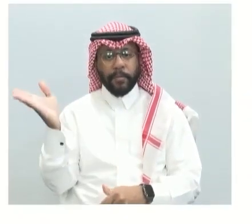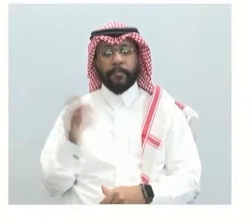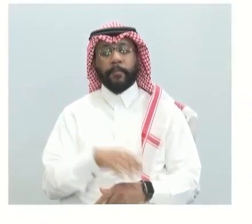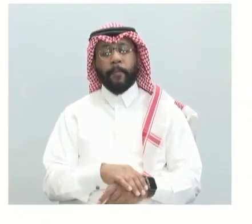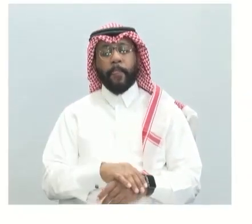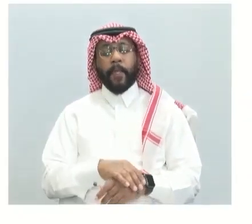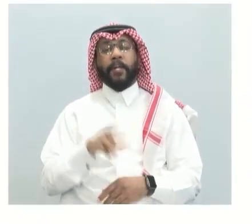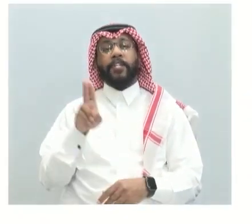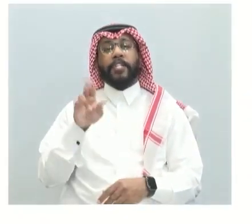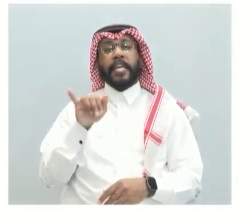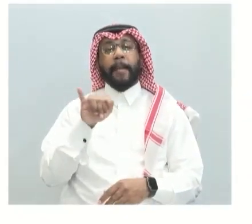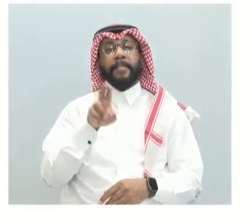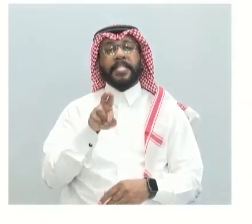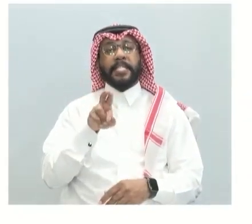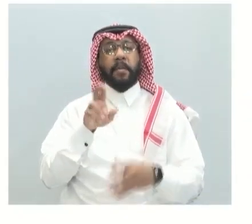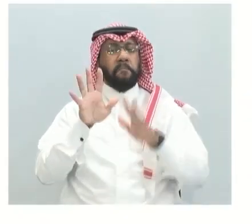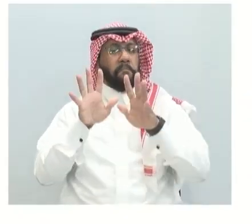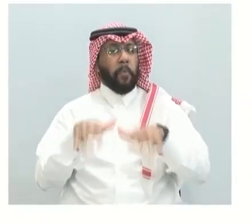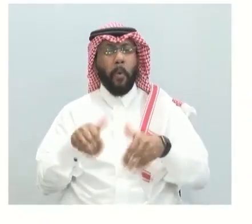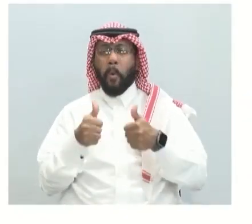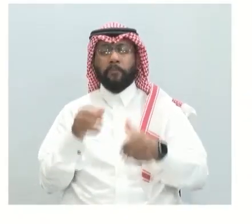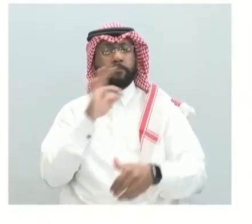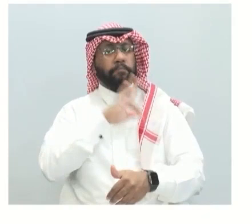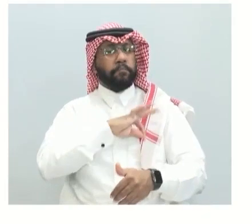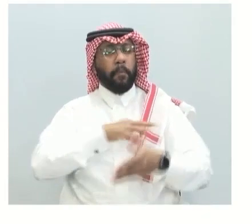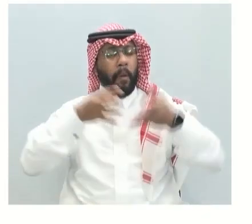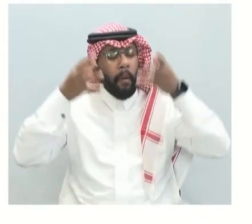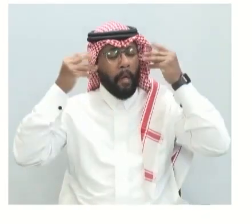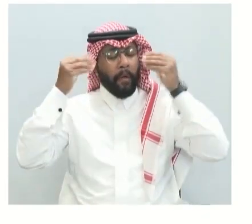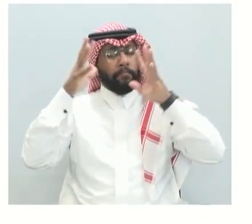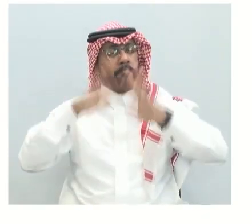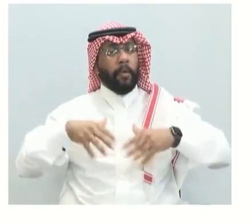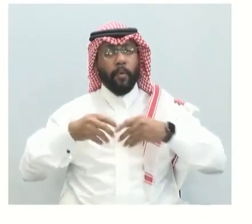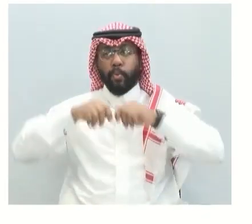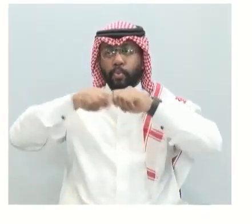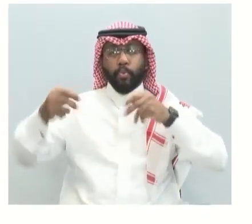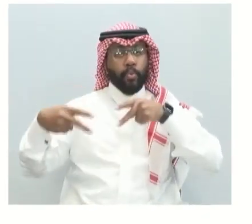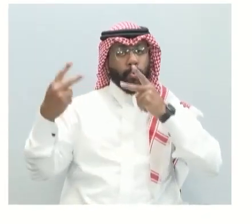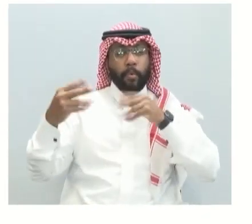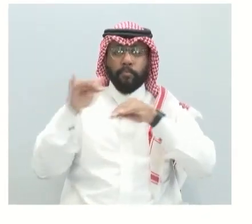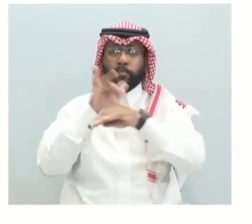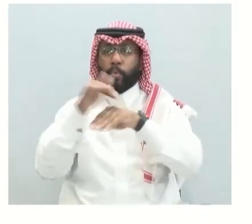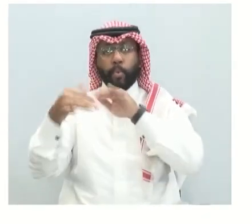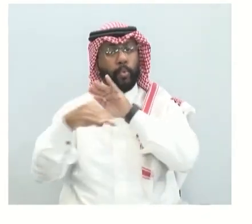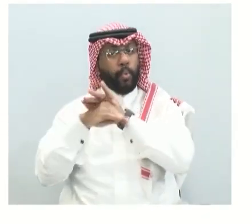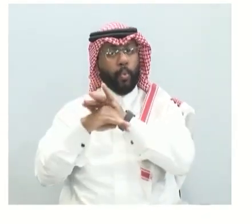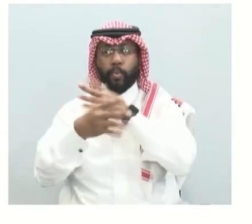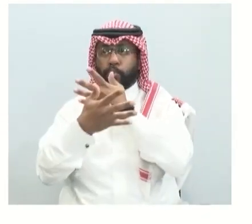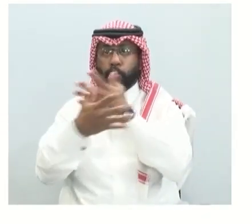برنامج المايكروسوفت تيمز وكان عباره من خلال هذا الدرس نستطيع تقديم الدروس الافتراضيه